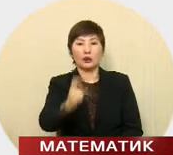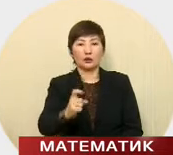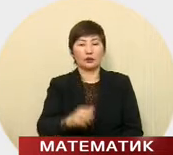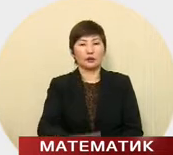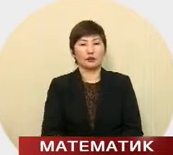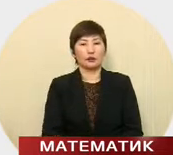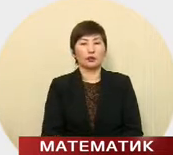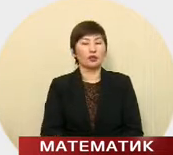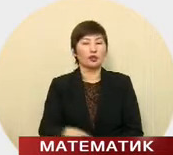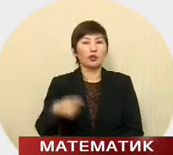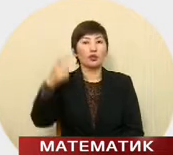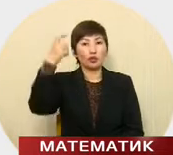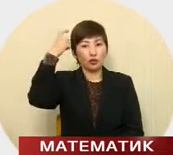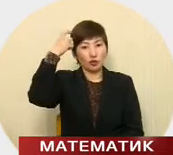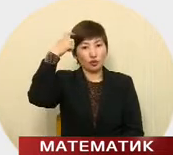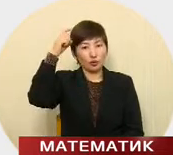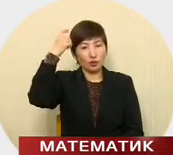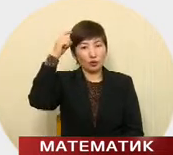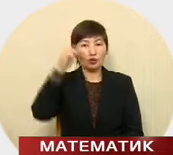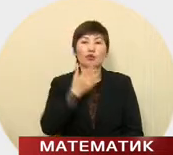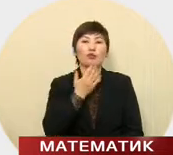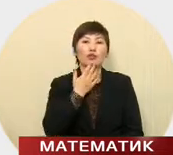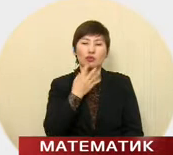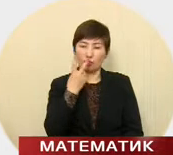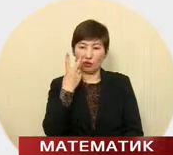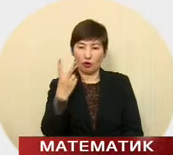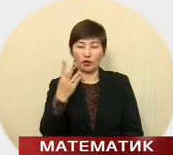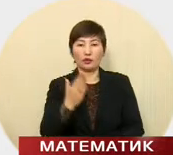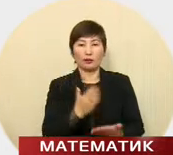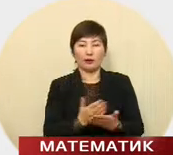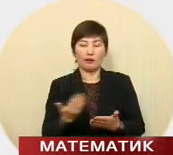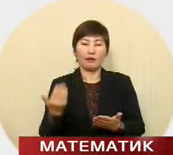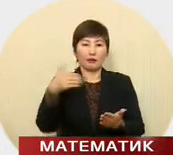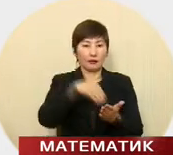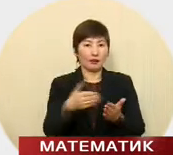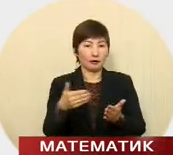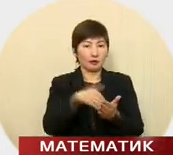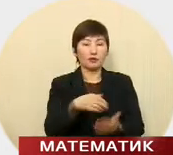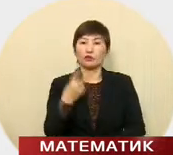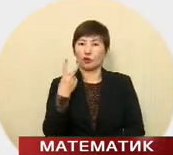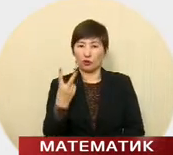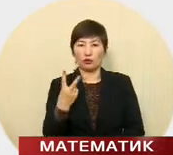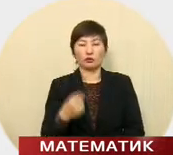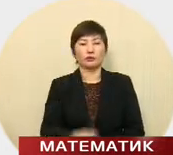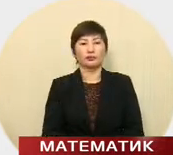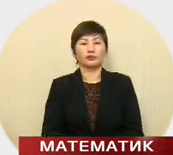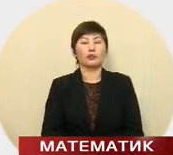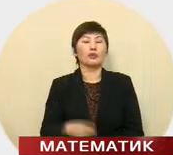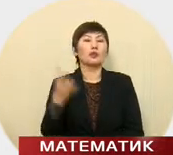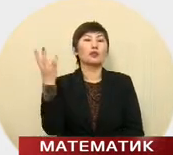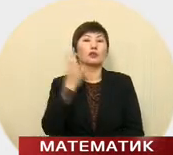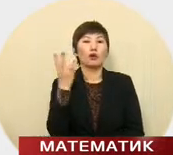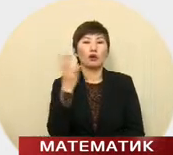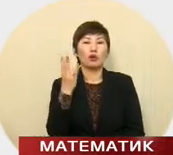тэгэхээр энд хөх өнгийн савтай цэцэг маань 2 байна гэсэн. Өөрөөр хэлбэл давтамж нь 2 байна гэдэг маань 2 ширхэг байна гэсэн. Ногоон өнгийн